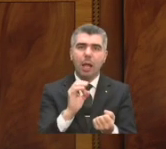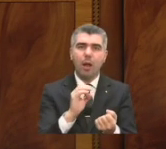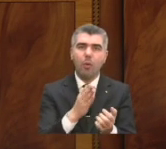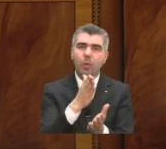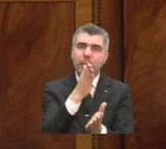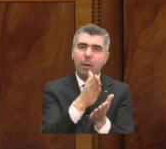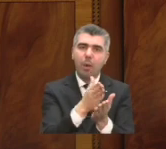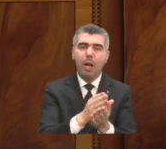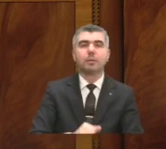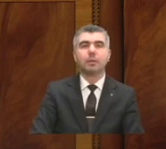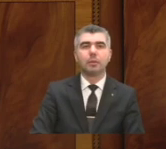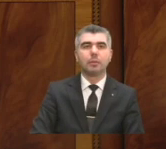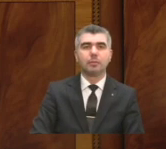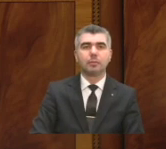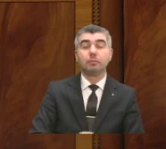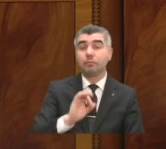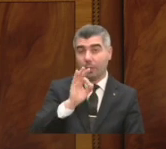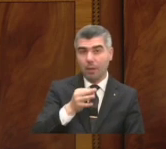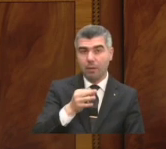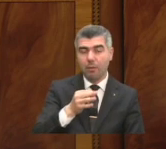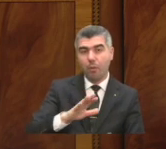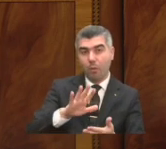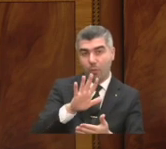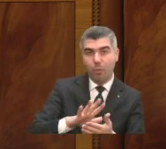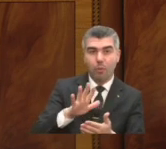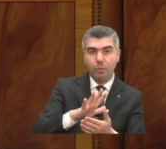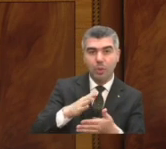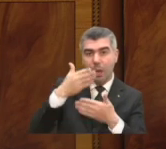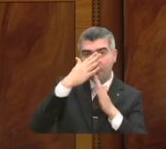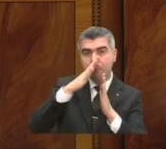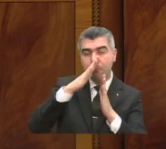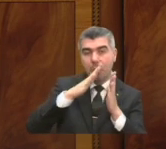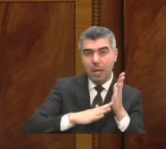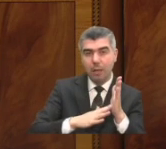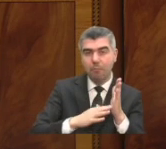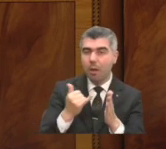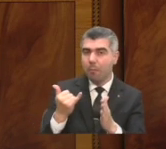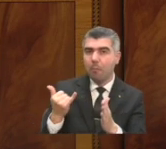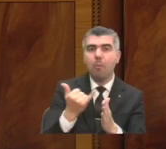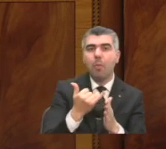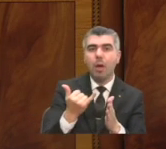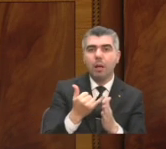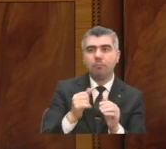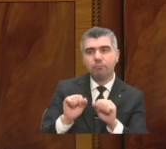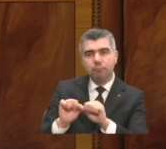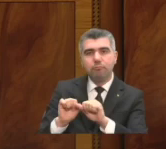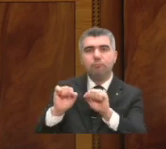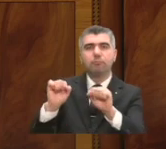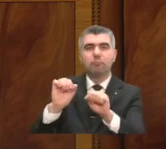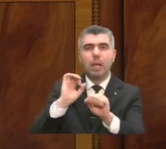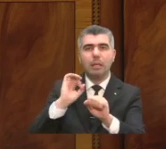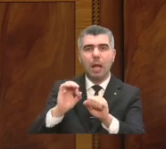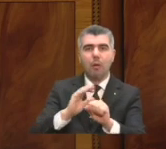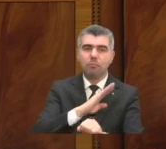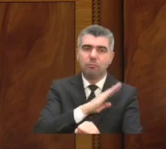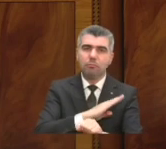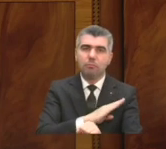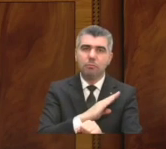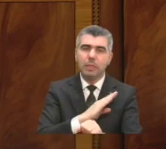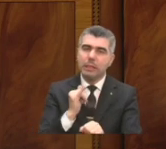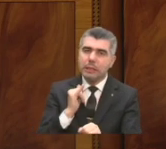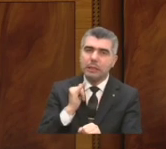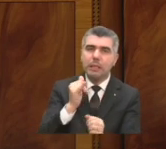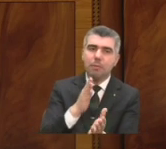الديمقراطي. ونعتقد أن قوة بلادنا تكمن في صلابة جبهته الداخلية وفي مضيه